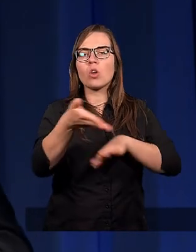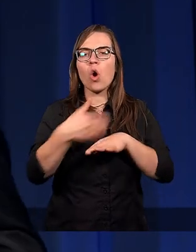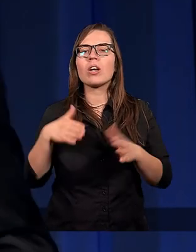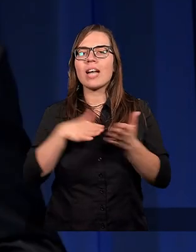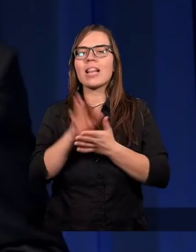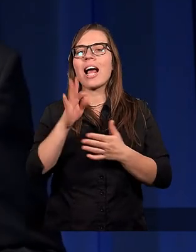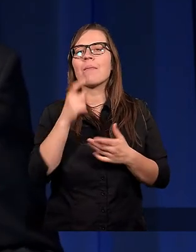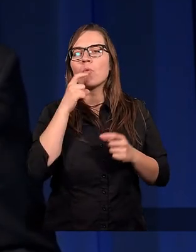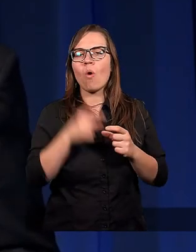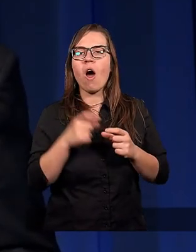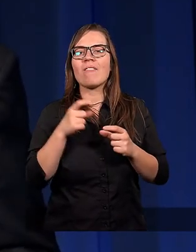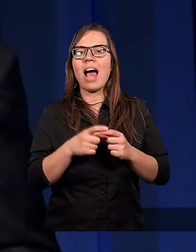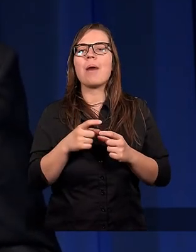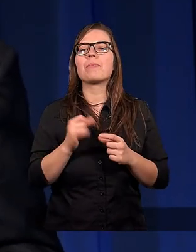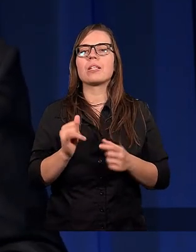się takimi słowami.